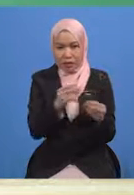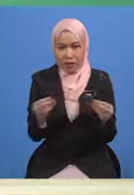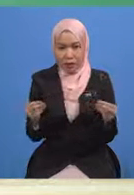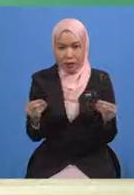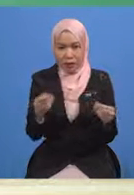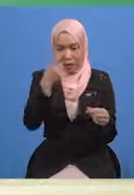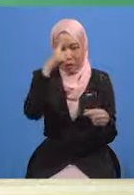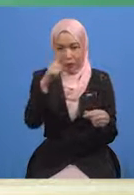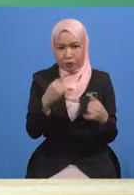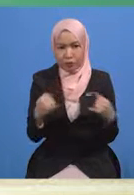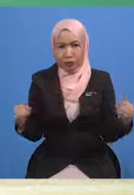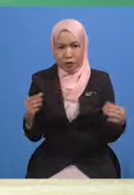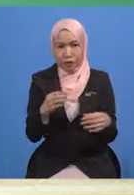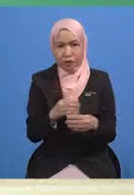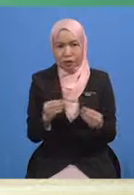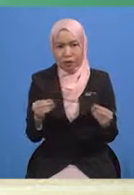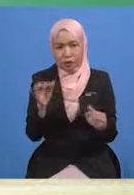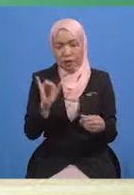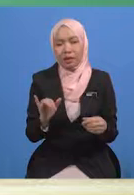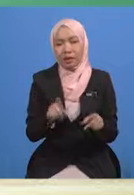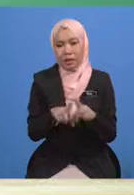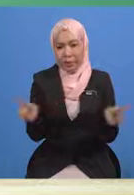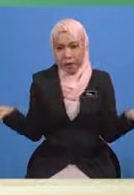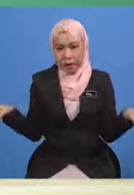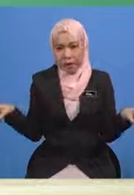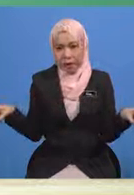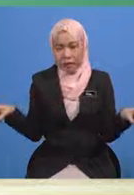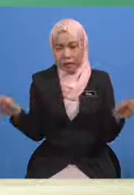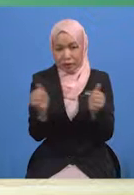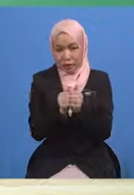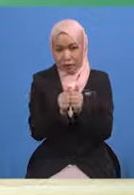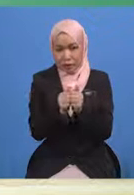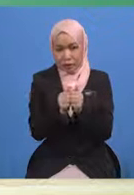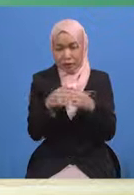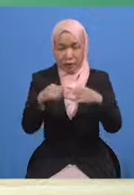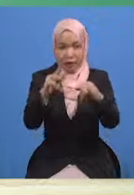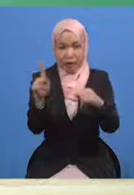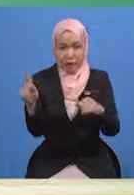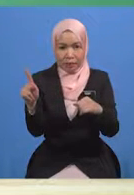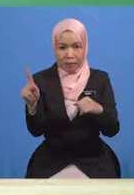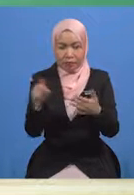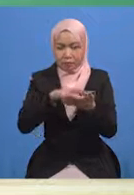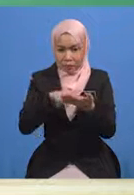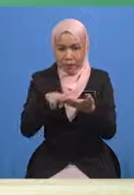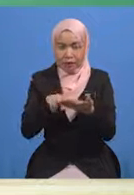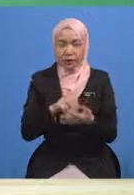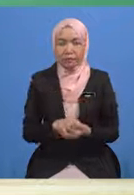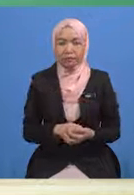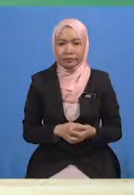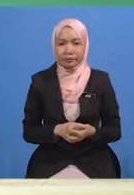tanah bagi jenis tanah yang berbeza dengan menjalankan